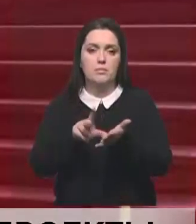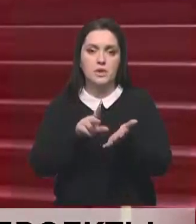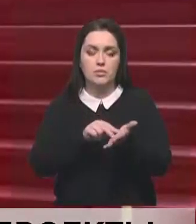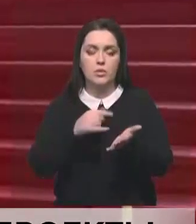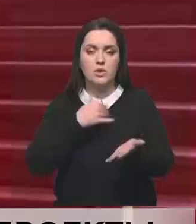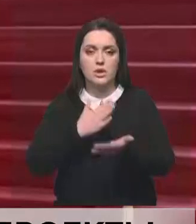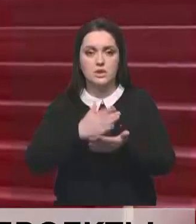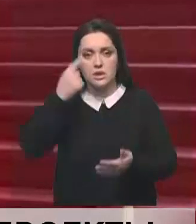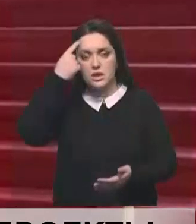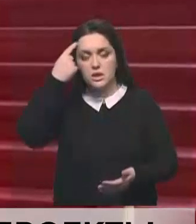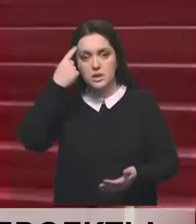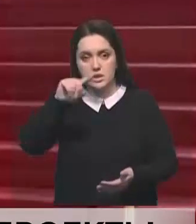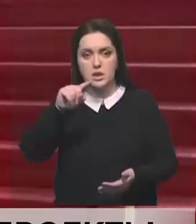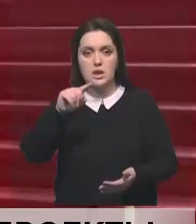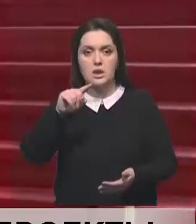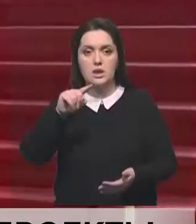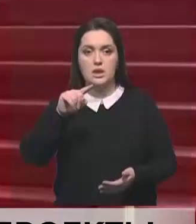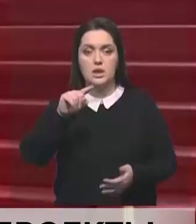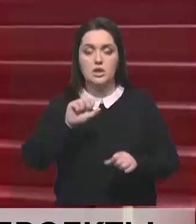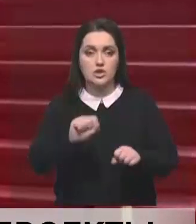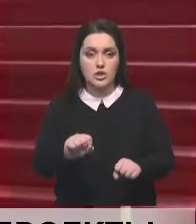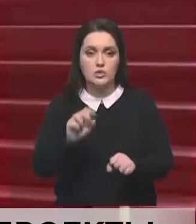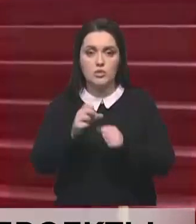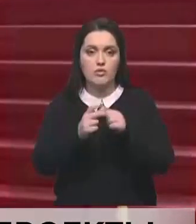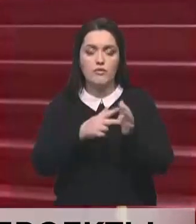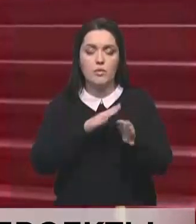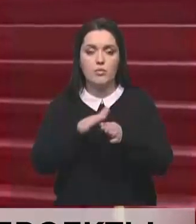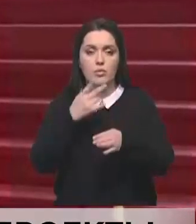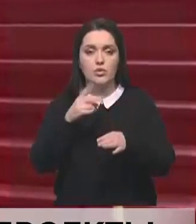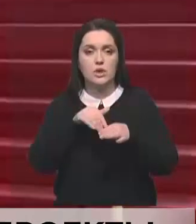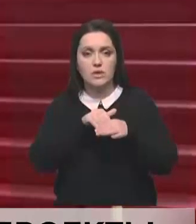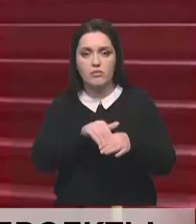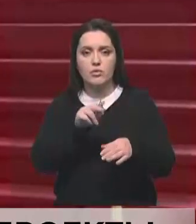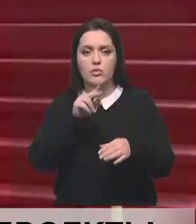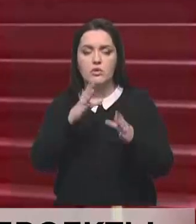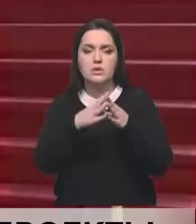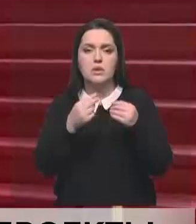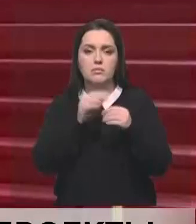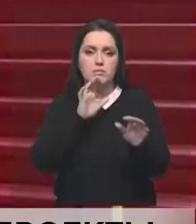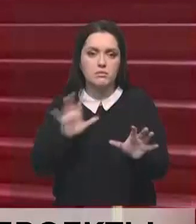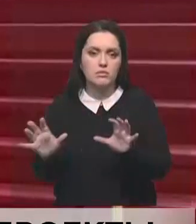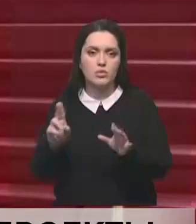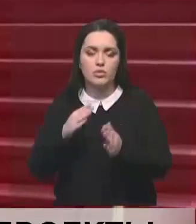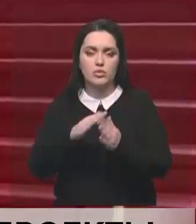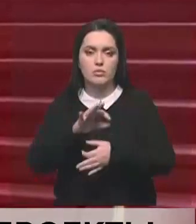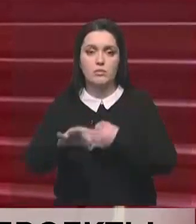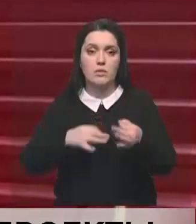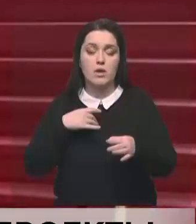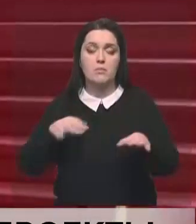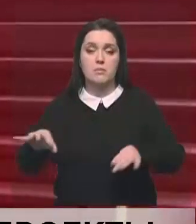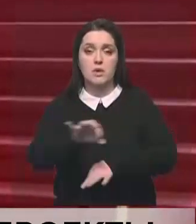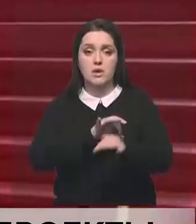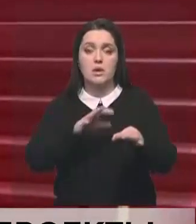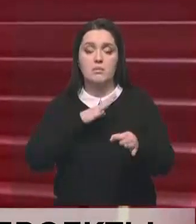идея – деинституционализировать защиту несовершеннолетних и инвестировать в профессиональные семьи. И это то, что мы сделали в одном из наших проектов в